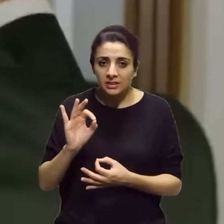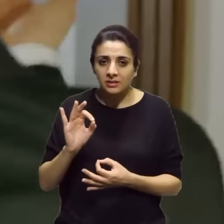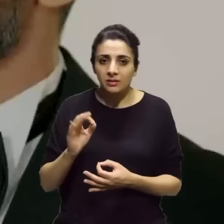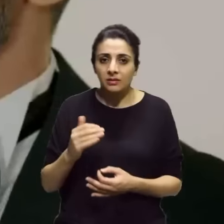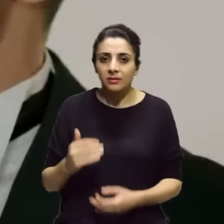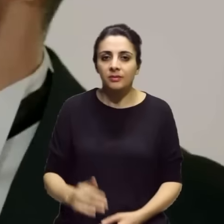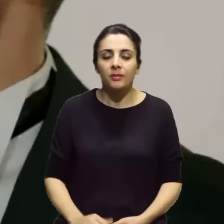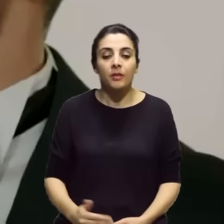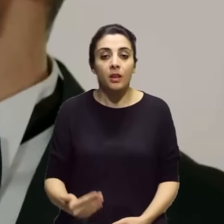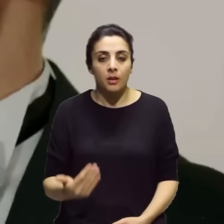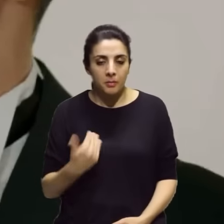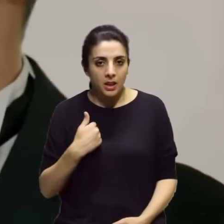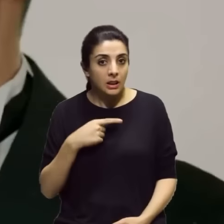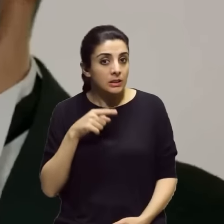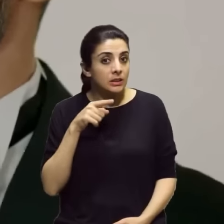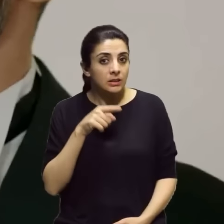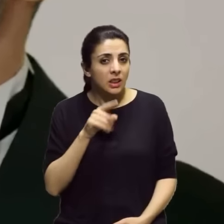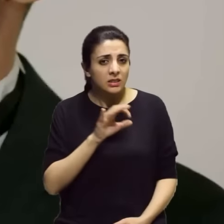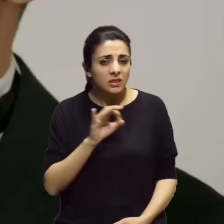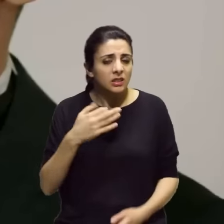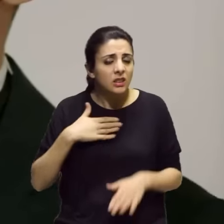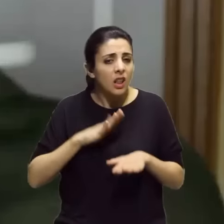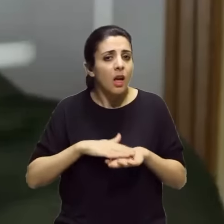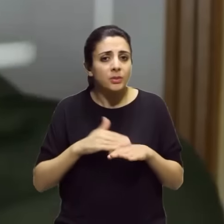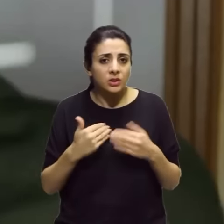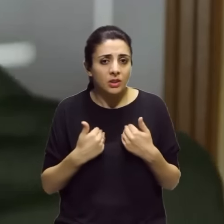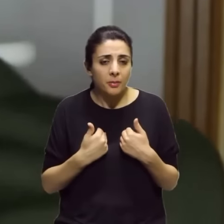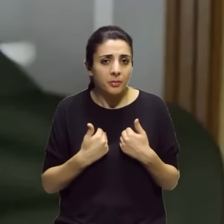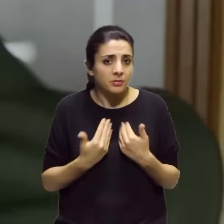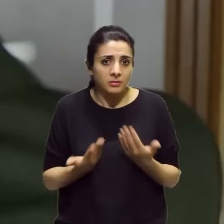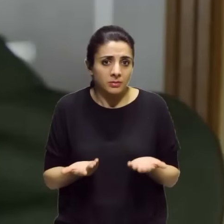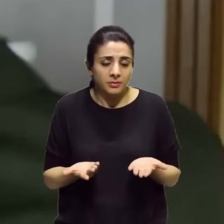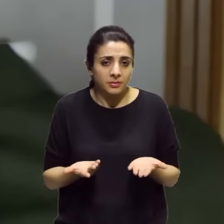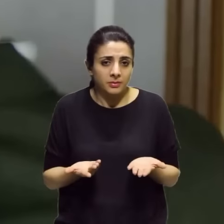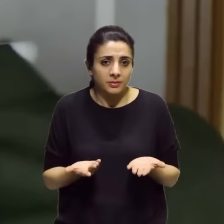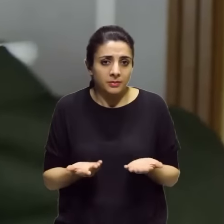yanağını okşuyor. Ben sensiz ne yapacağım?